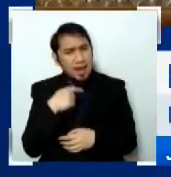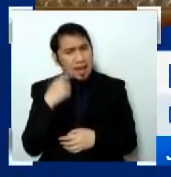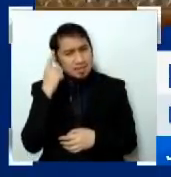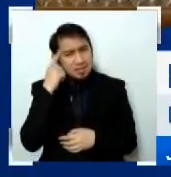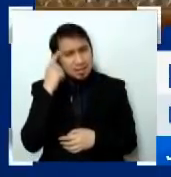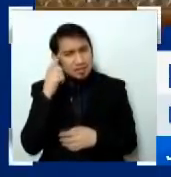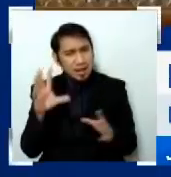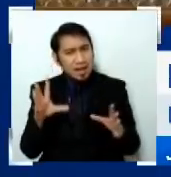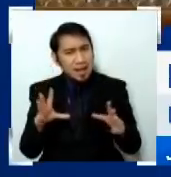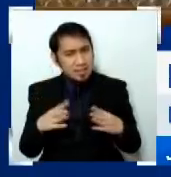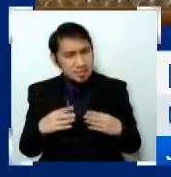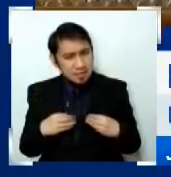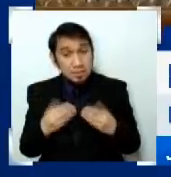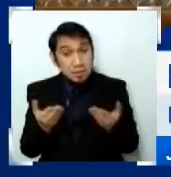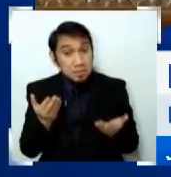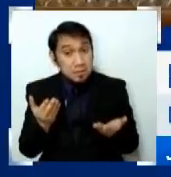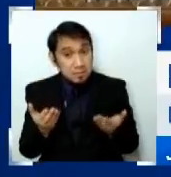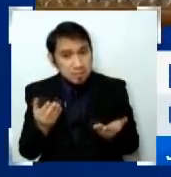So,